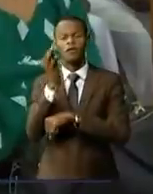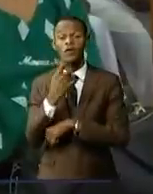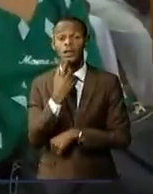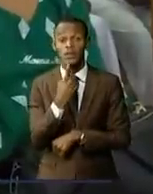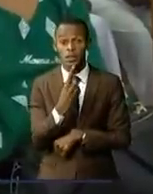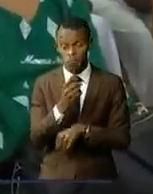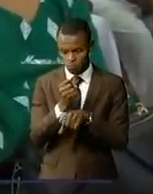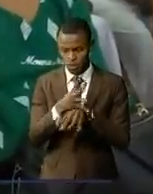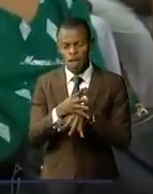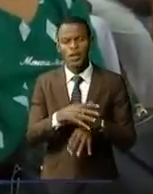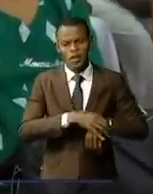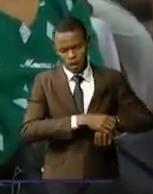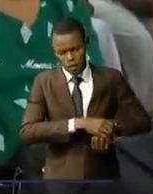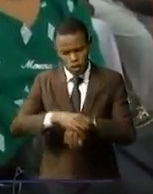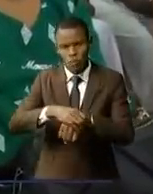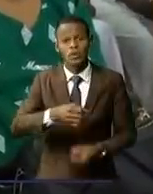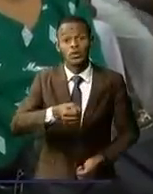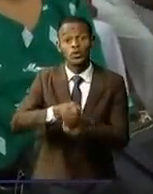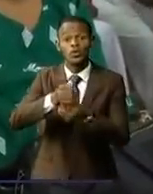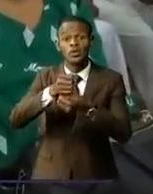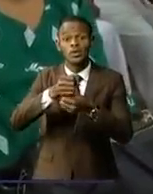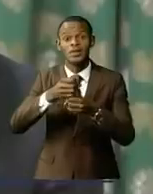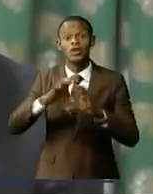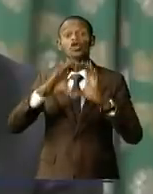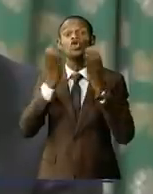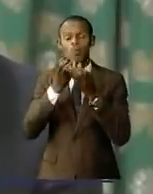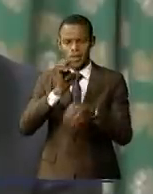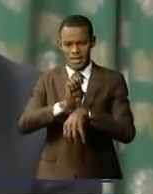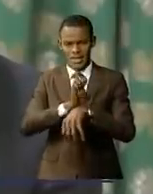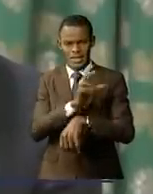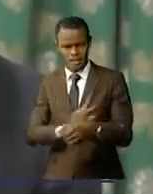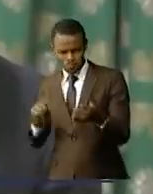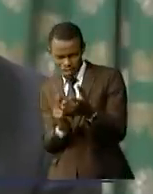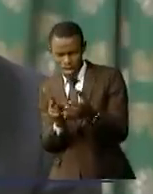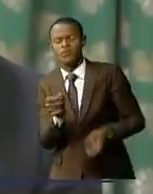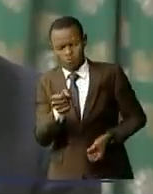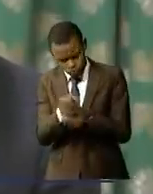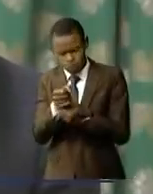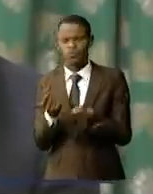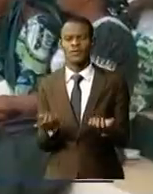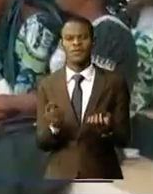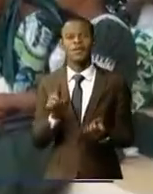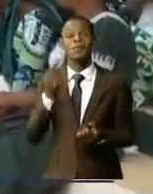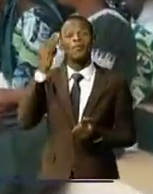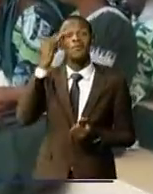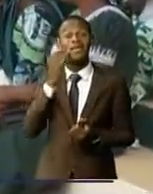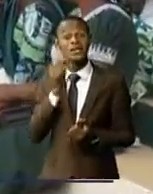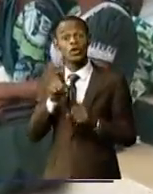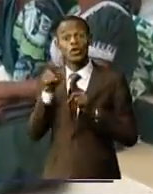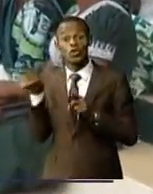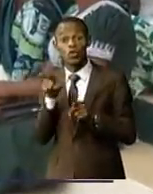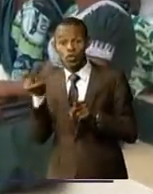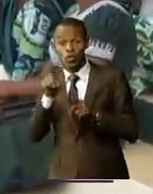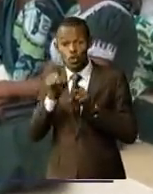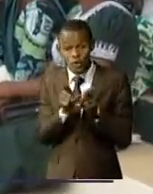l'accompagnement des institutions pour la réussite de sa mission. Le chef de l'exécutif national, Jean-Michel Samalou Kondé Kiengé, a promis le lancement dans les